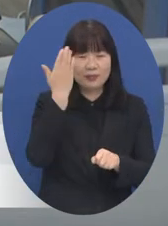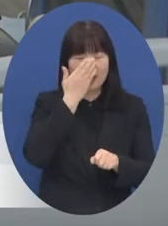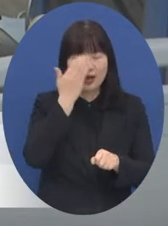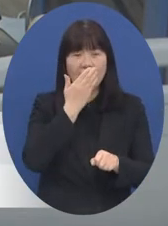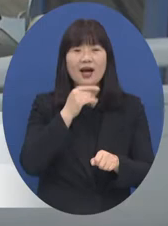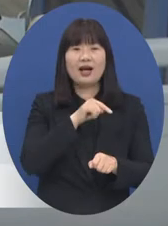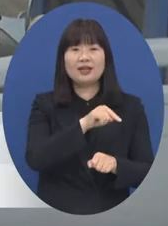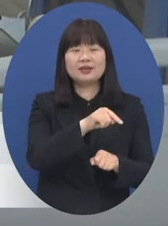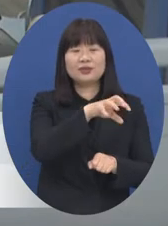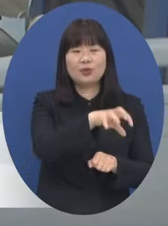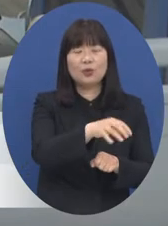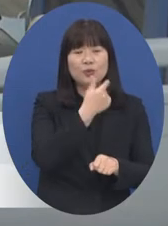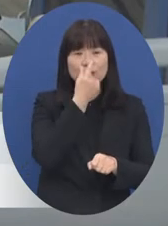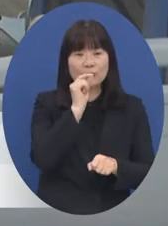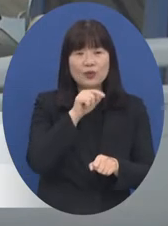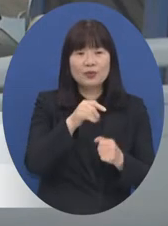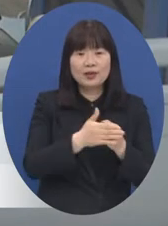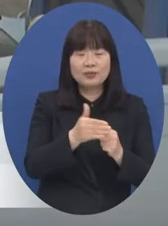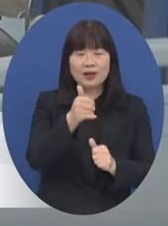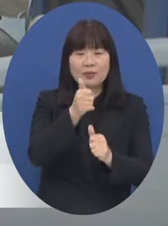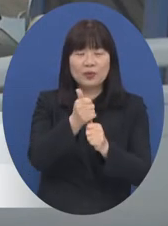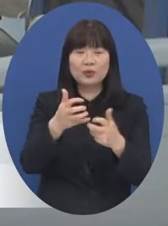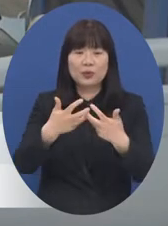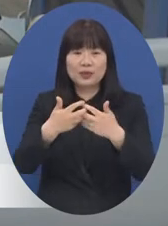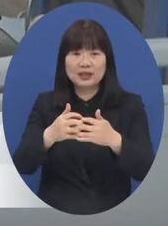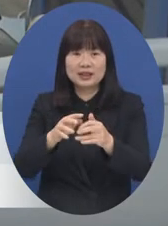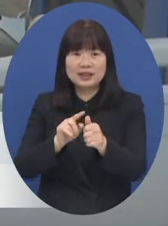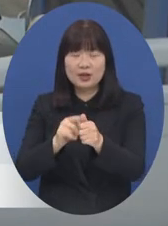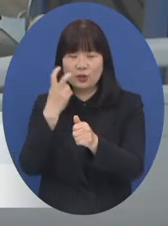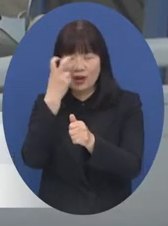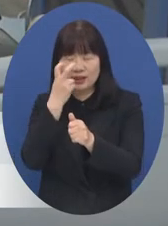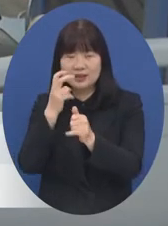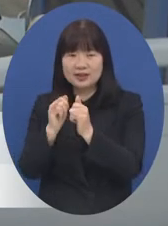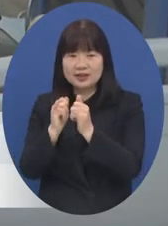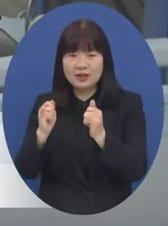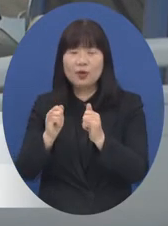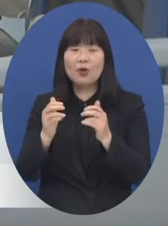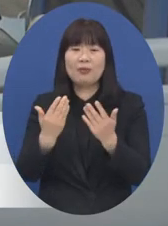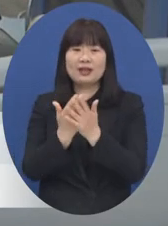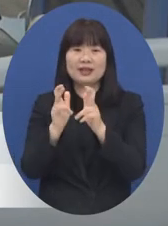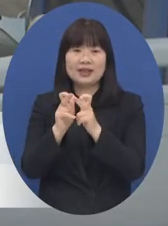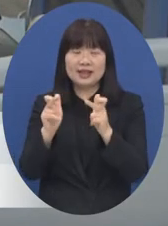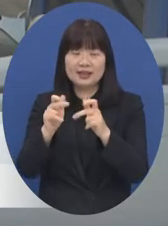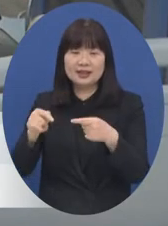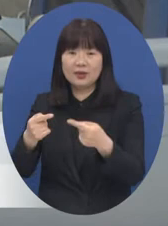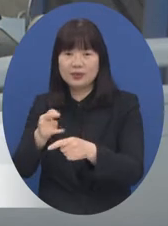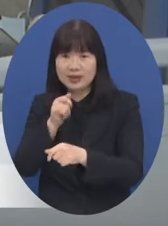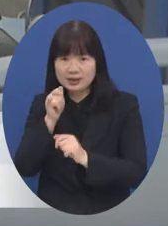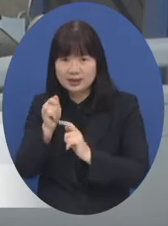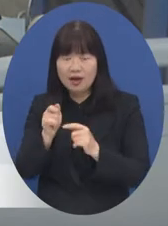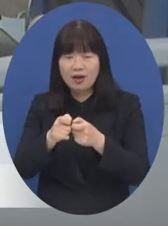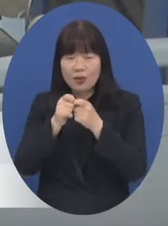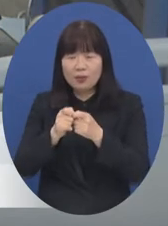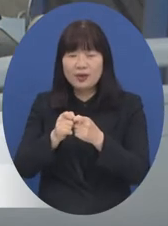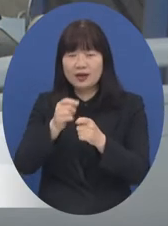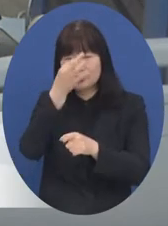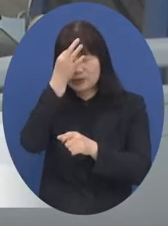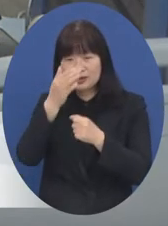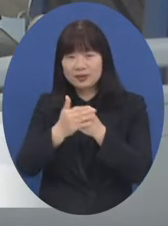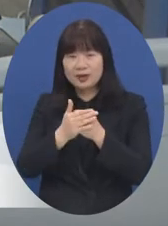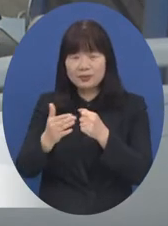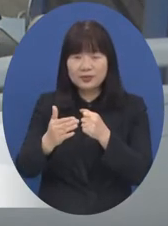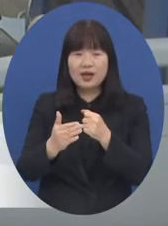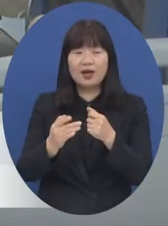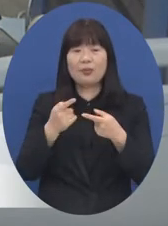직접 보조기기 관리사로 활동하고 있어 눈길을 끕니다. 특유의 꼼꼼한 일솜씨로 주변 반응도 좋은데요. 최창순